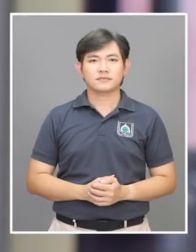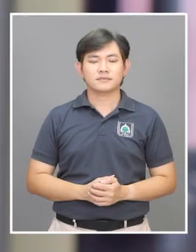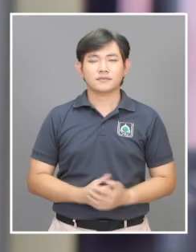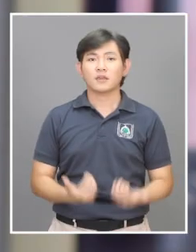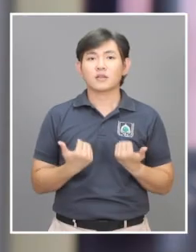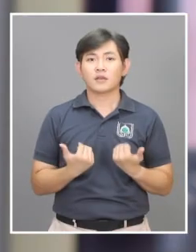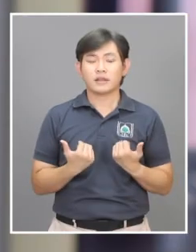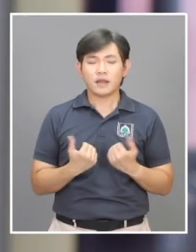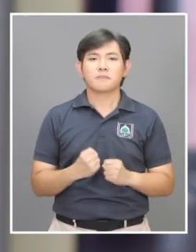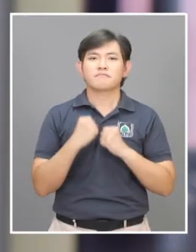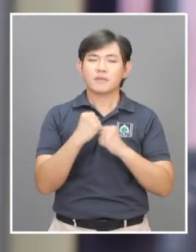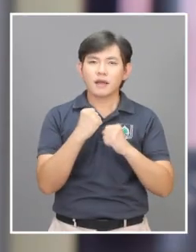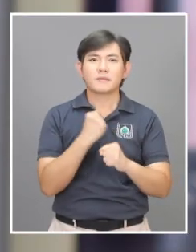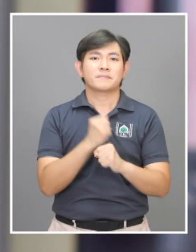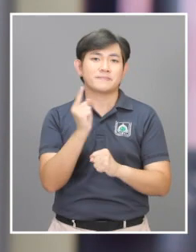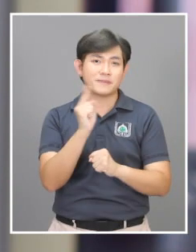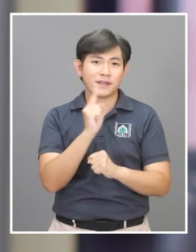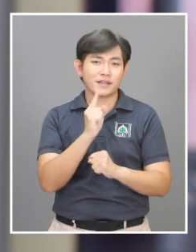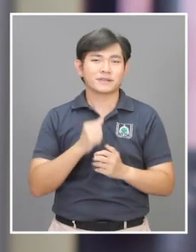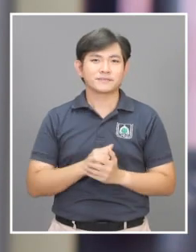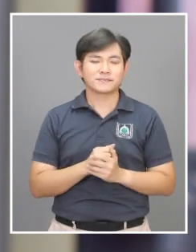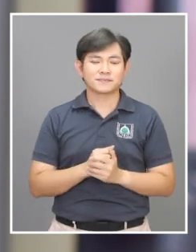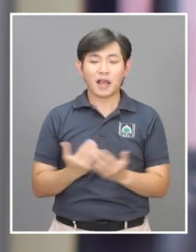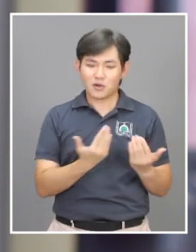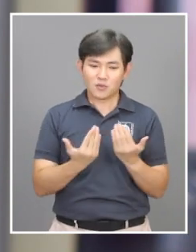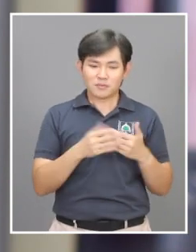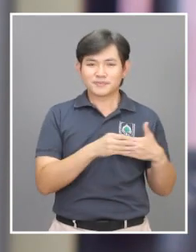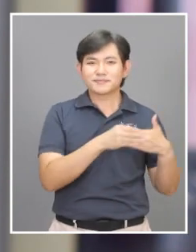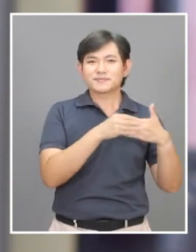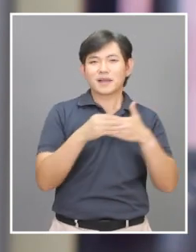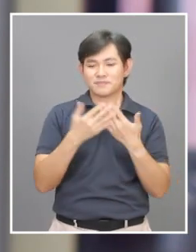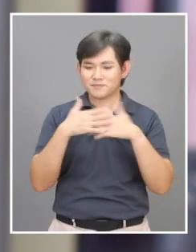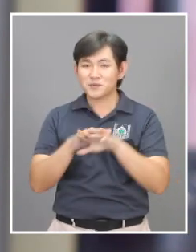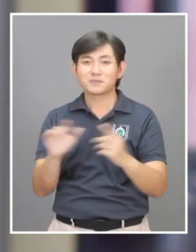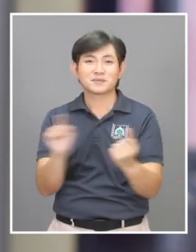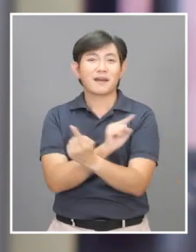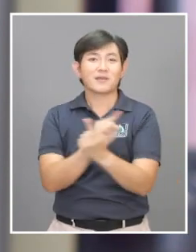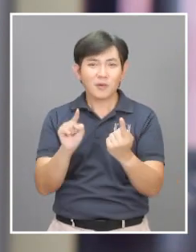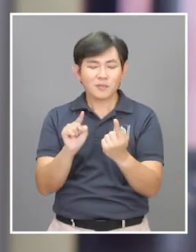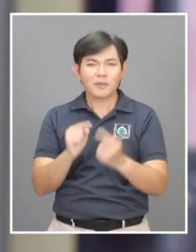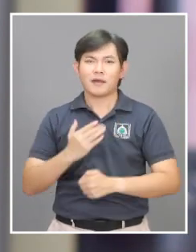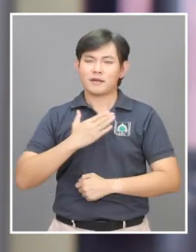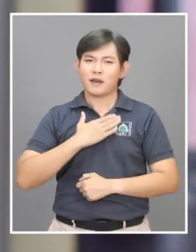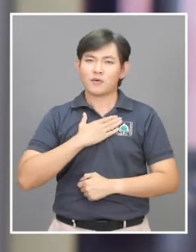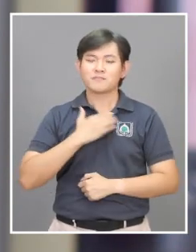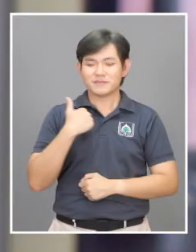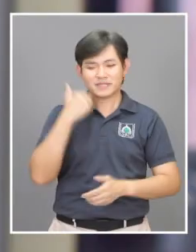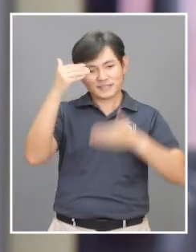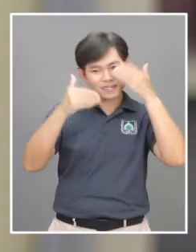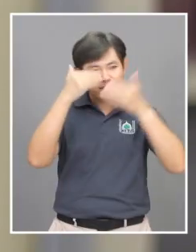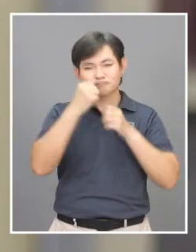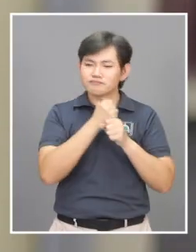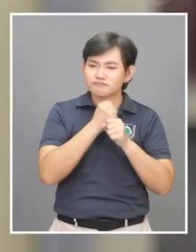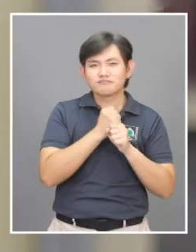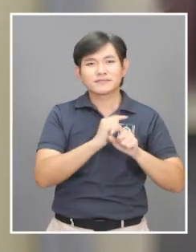ตอนนี้เราก็พยายามที่จะนะครับพาน้องนายออกสู่สังคมแล้วที่สำคัญที่สุดก็คือทำให้เราเนี่ยนะครับมีกิจกรรมต่าง